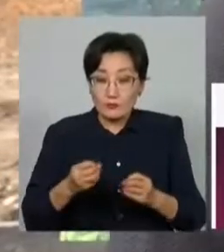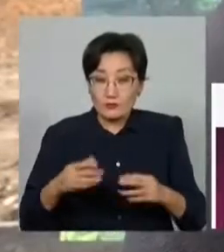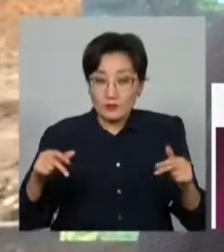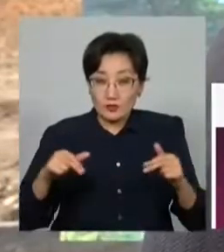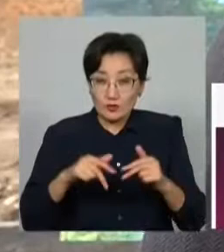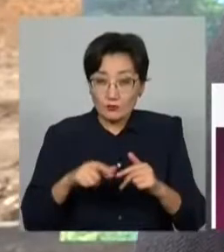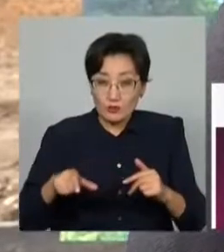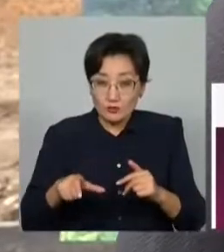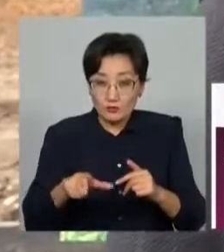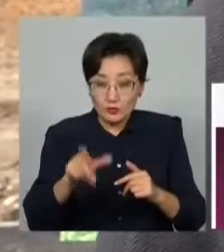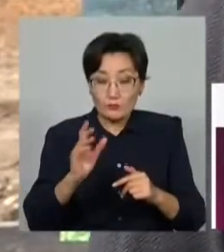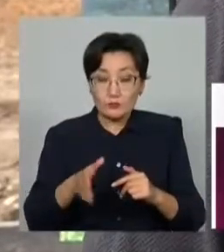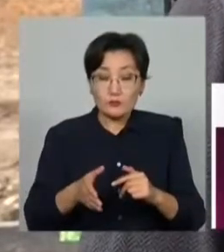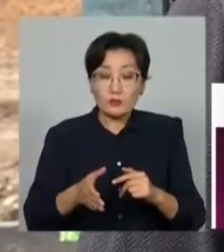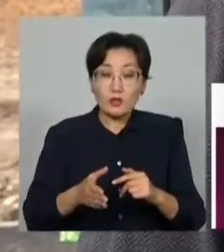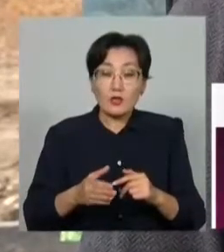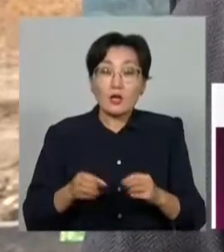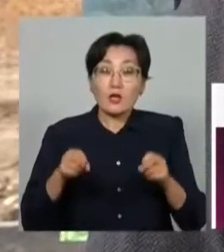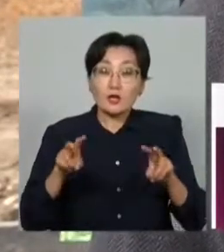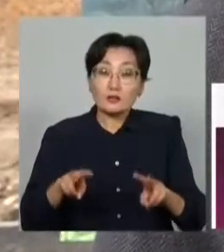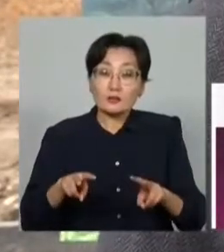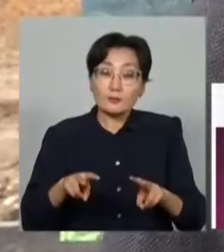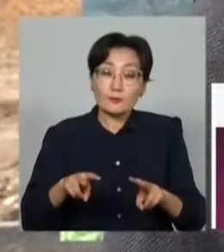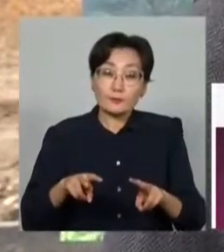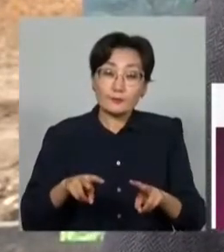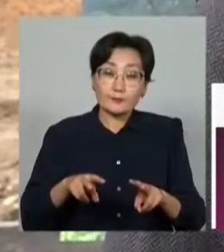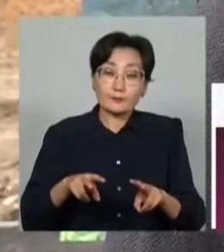арналған жолдар болады, арнайы жаңағы